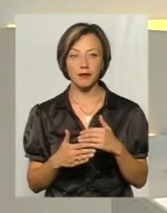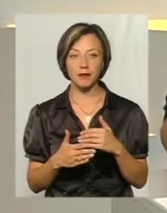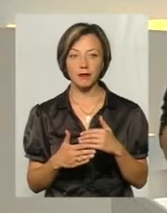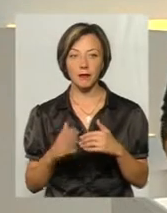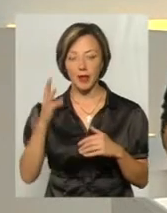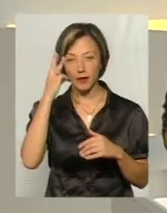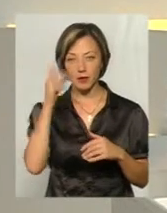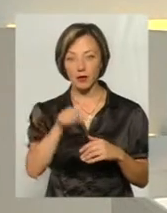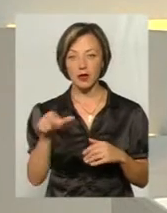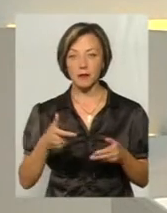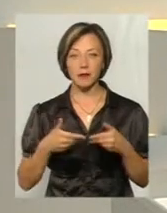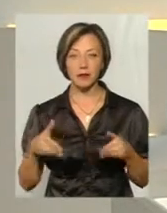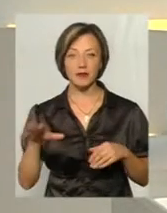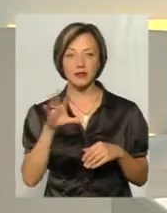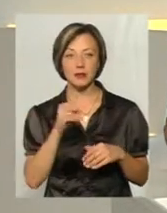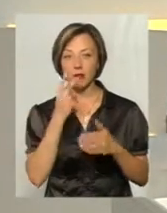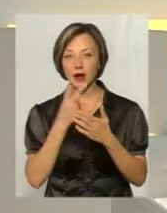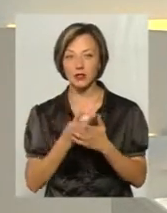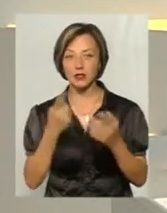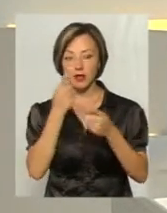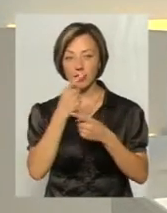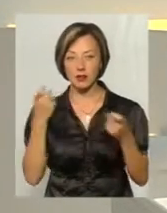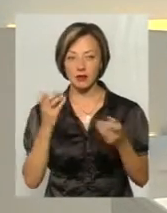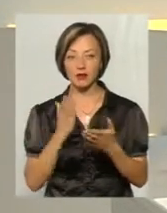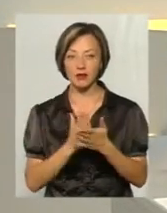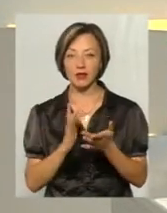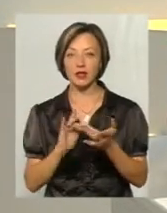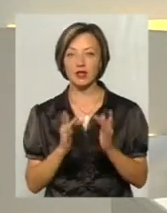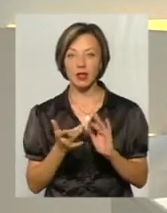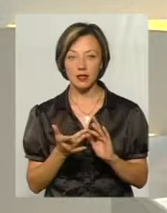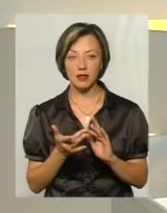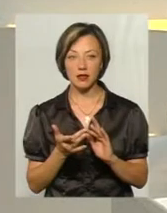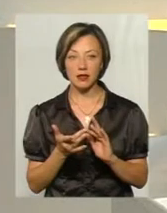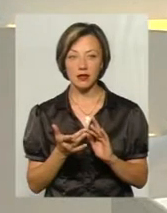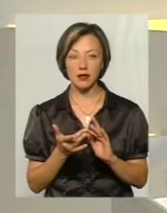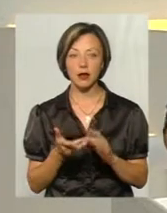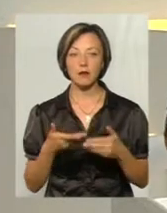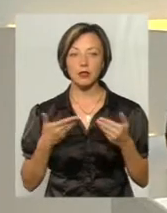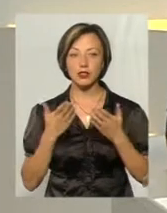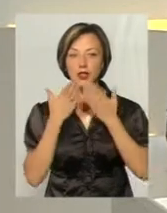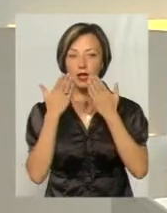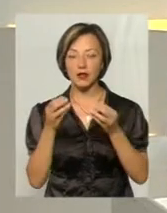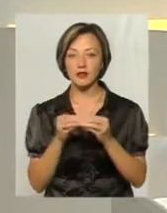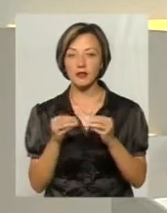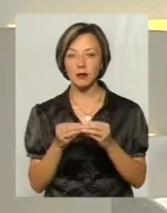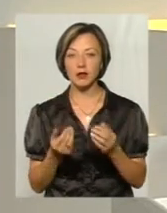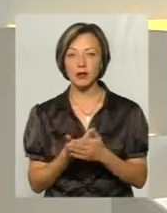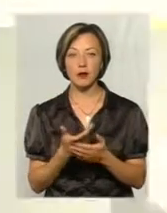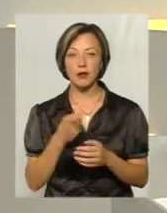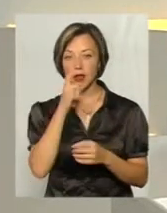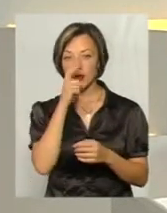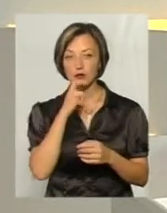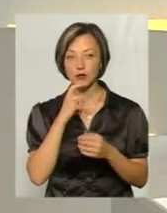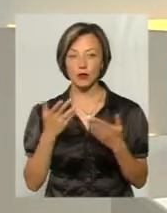подоляни, так як і ми всі бачимо ту інформацію, яка є в інтернеті. Ми читаємо ті самі новини. Ми не